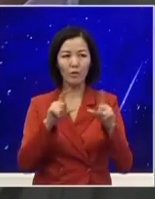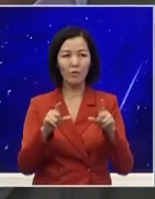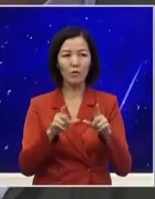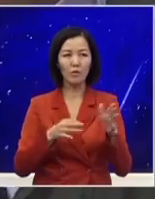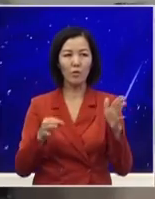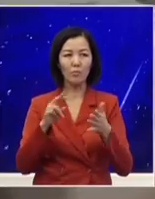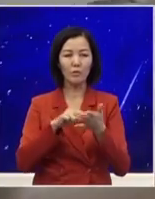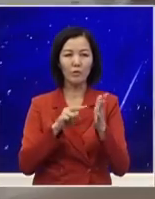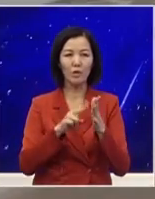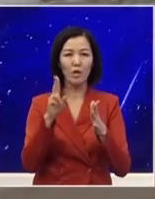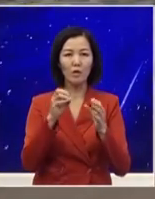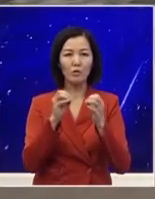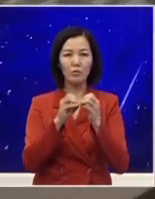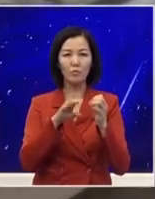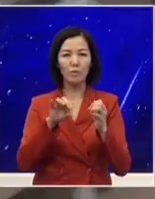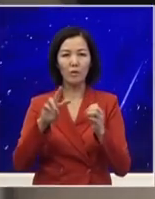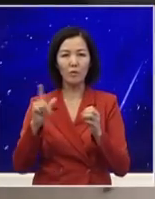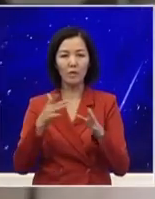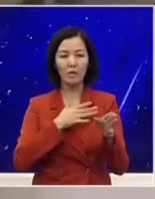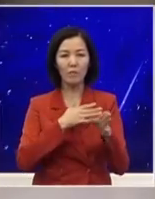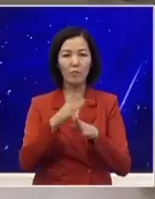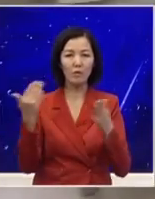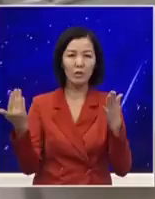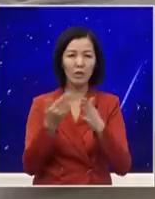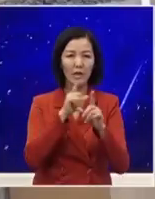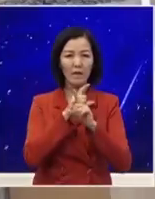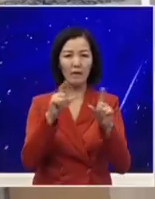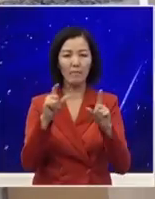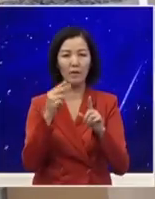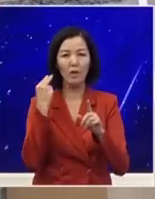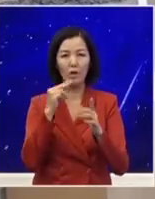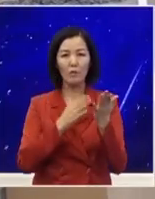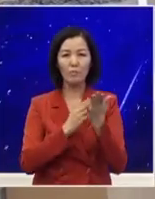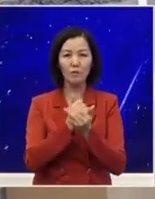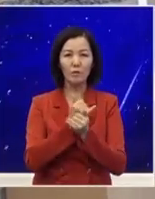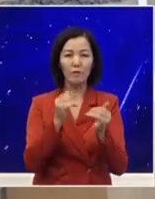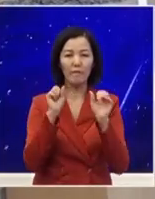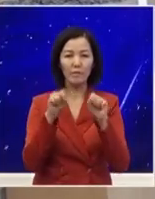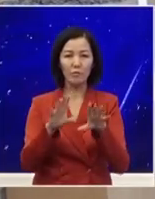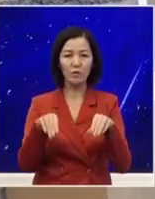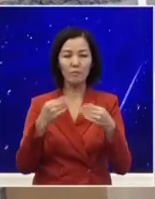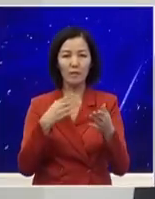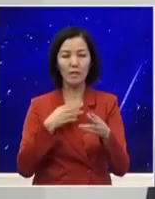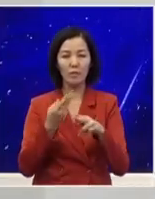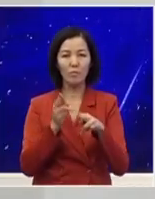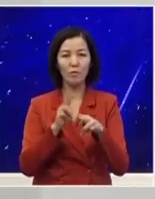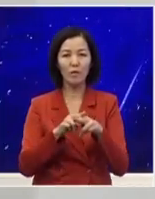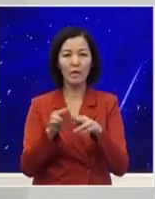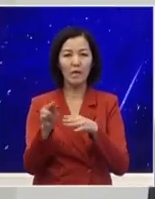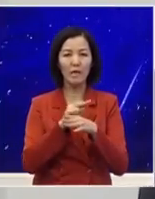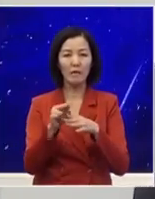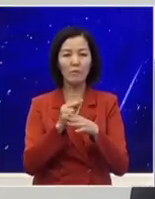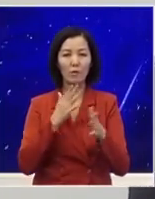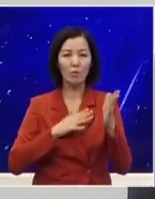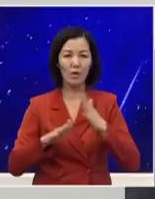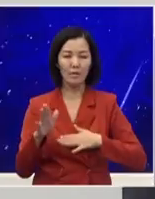бюджеттен 210 миллион теңге бөлініпті. Жаңа ғимарат бізге өз жұмысымызды сапалы орындауға көбірек мүмкіндік береді. Бұл өз кезегінде ем алушыларды